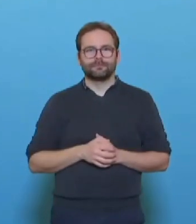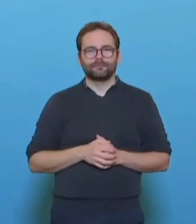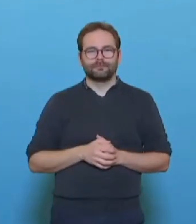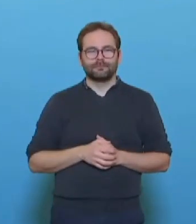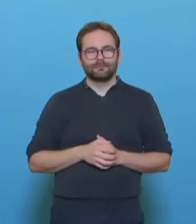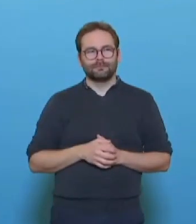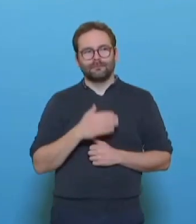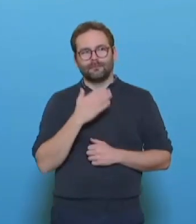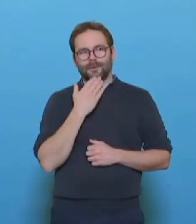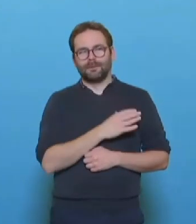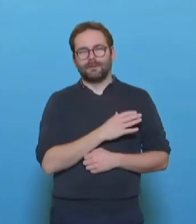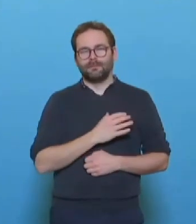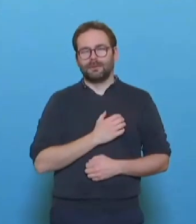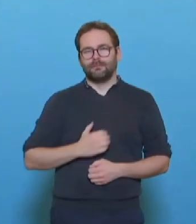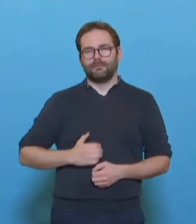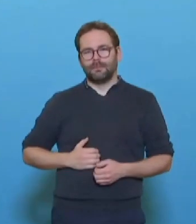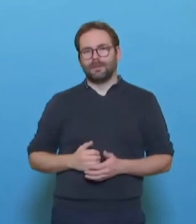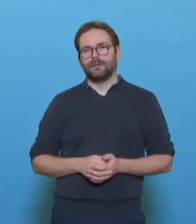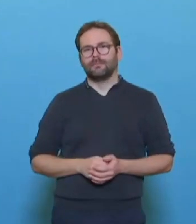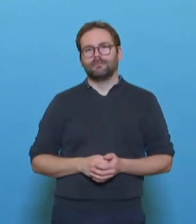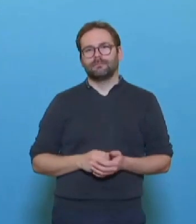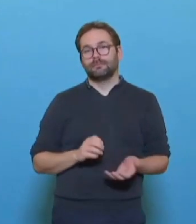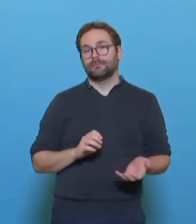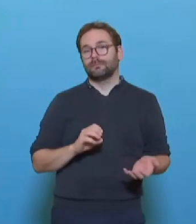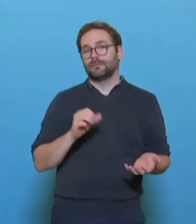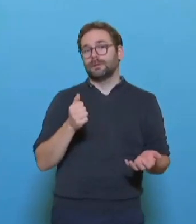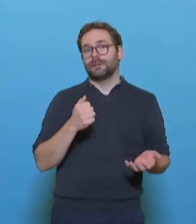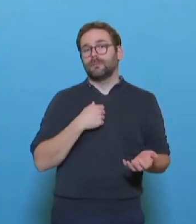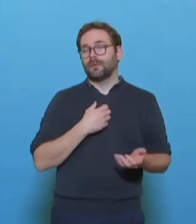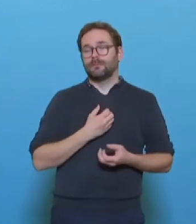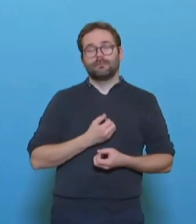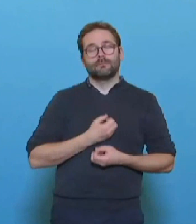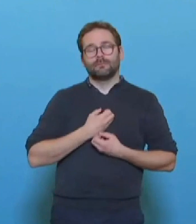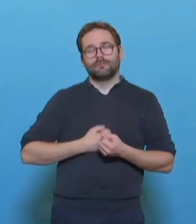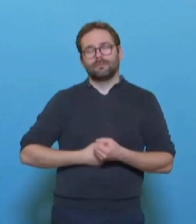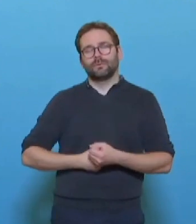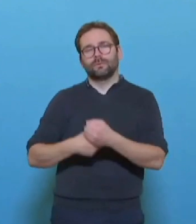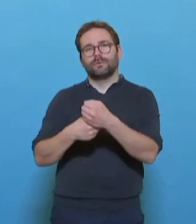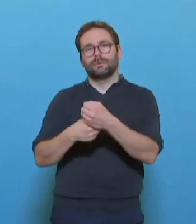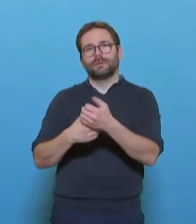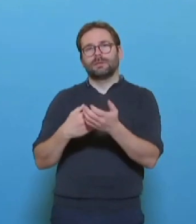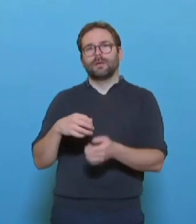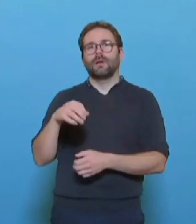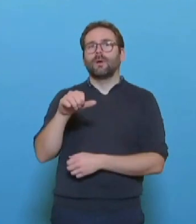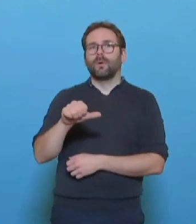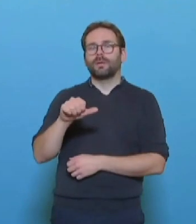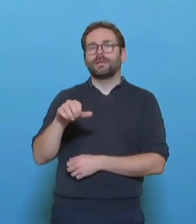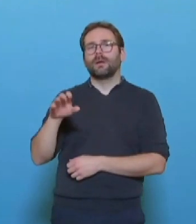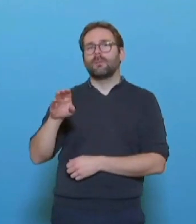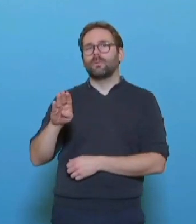Merci Madame la maire. Je voulais commencer par apporter à mon tour tout mon soutien à Aurélien Boulet.